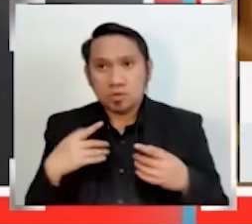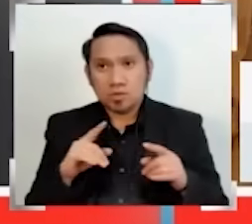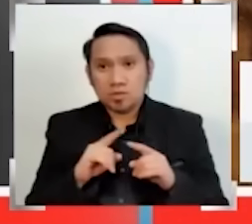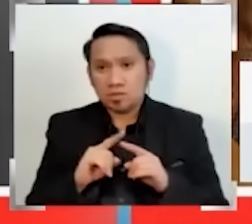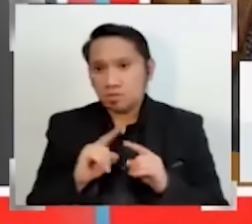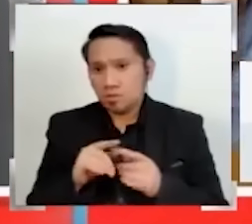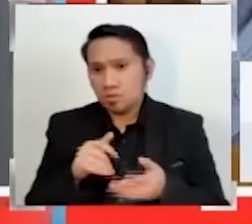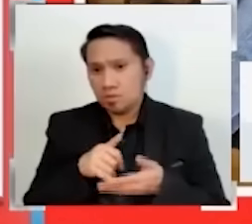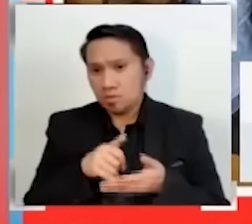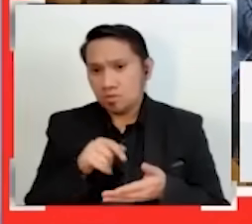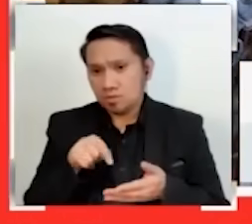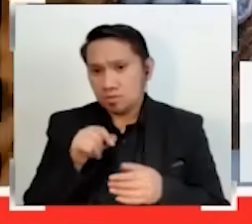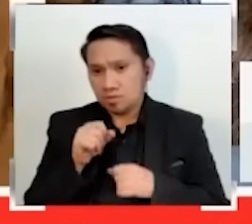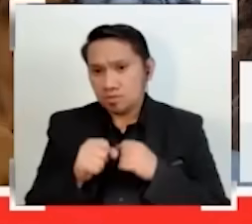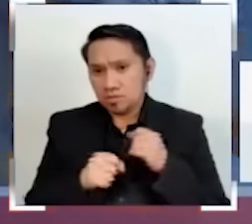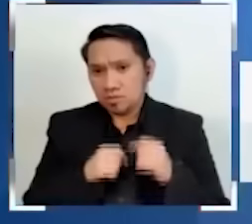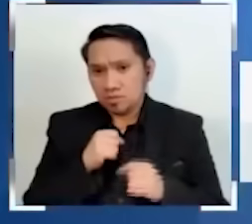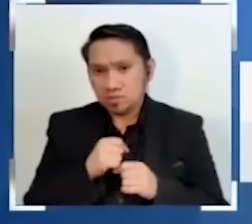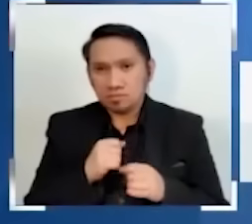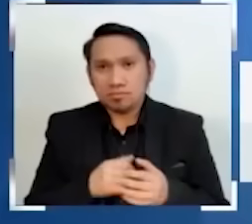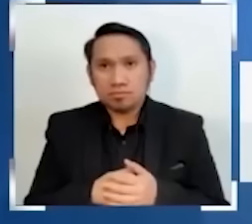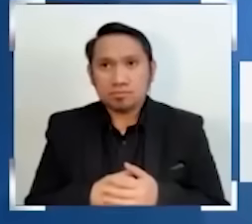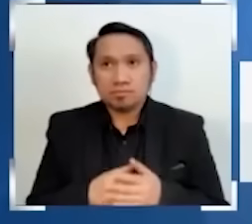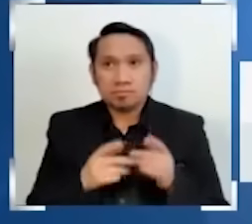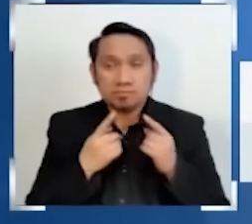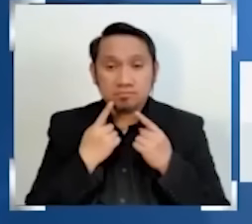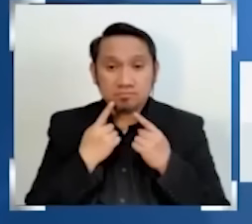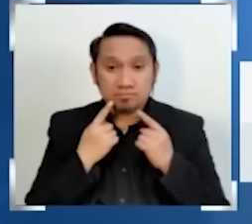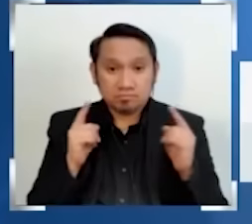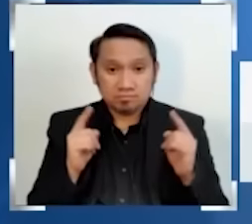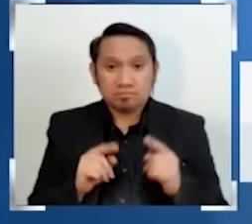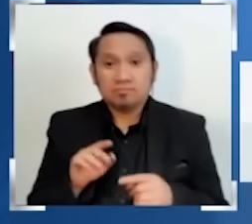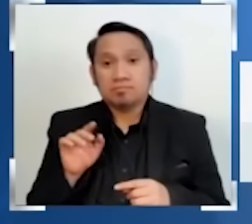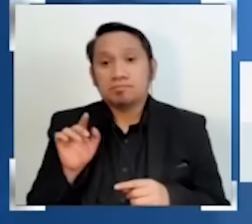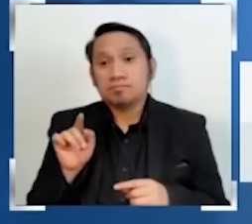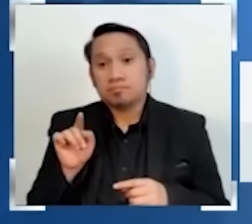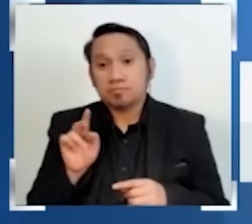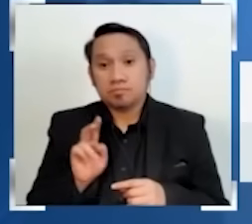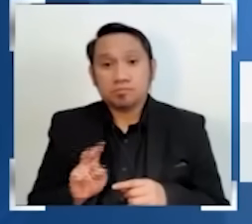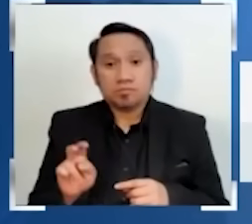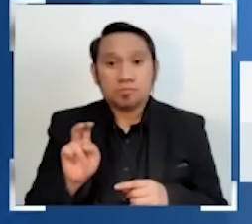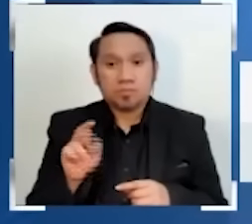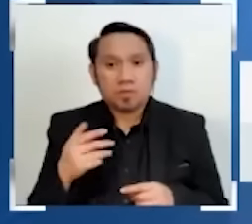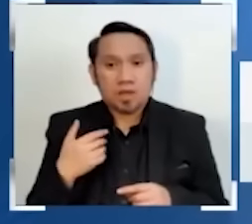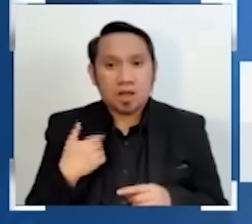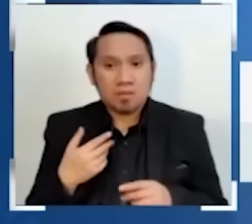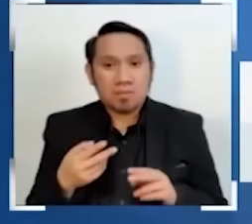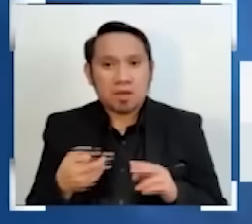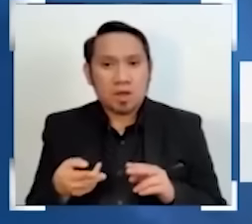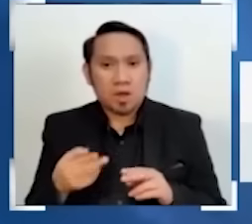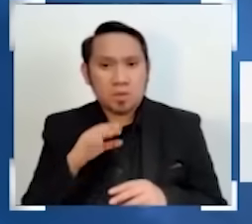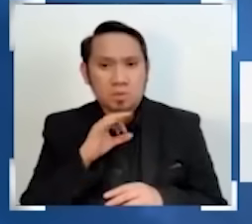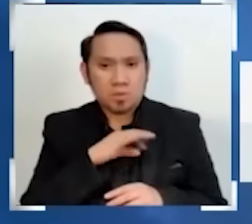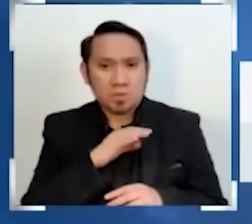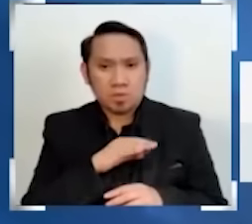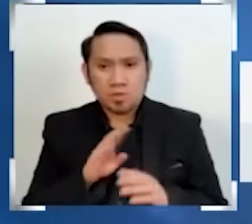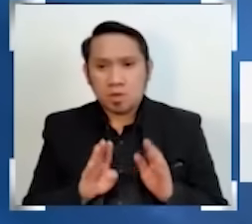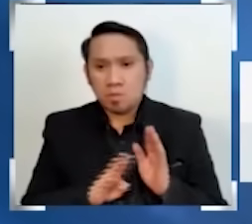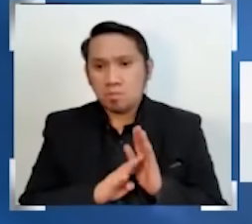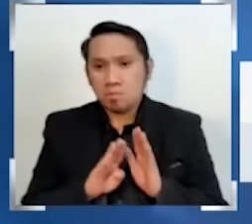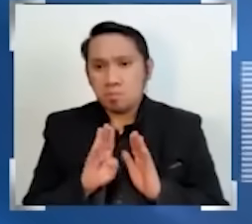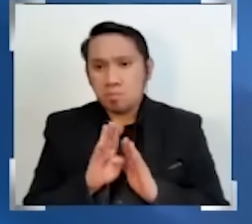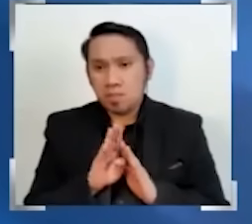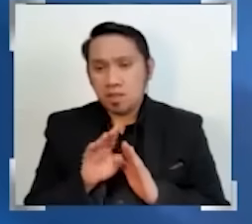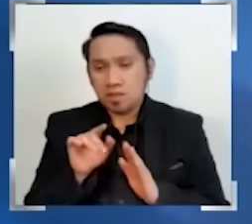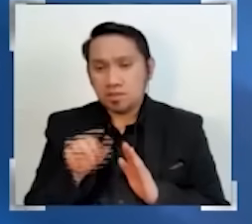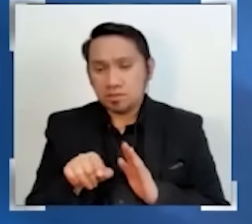this year. Naging matagumpay din ang Eras Tour kung saan kumita siya ng billions of dollars sa loob ng mahigit 60 show